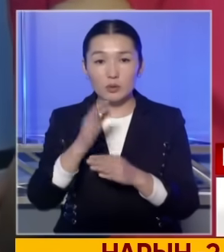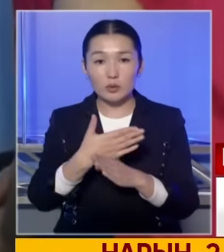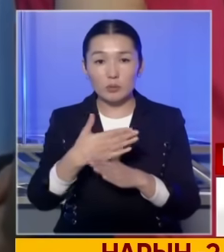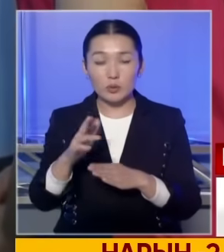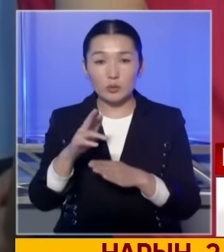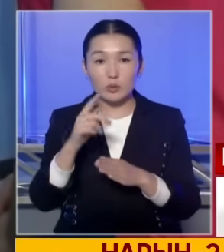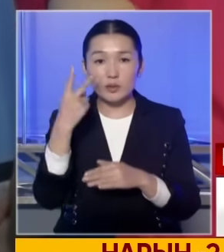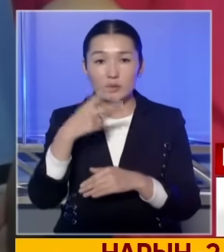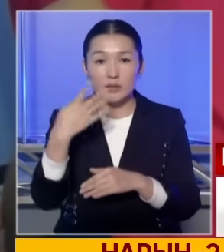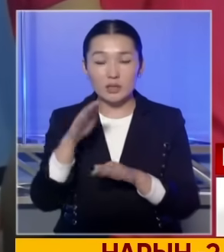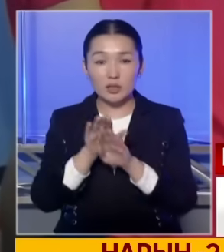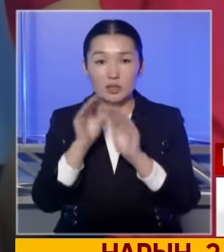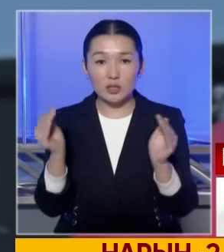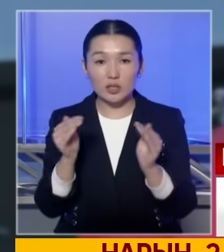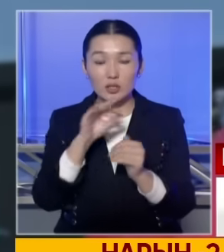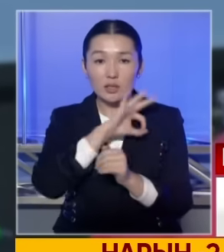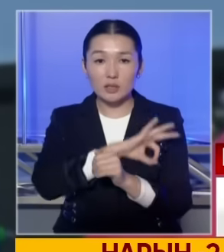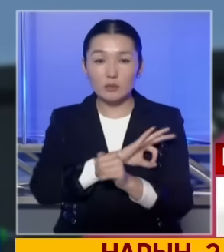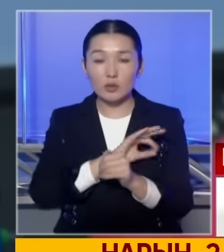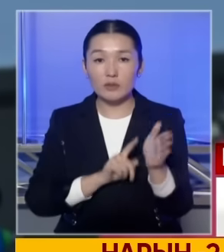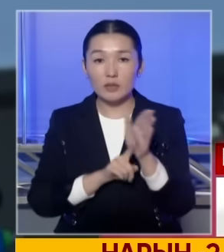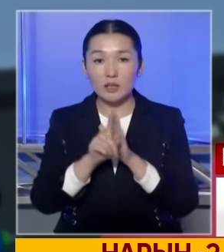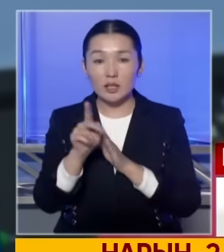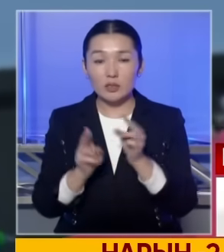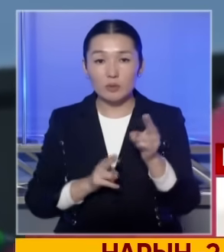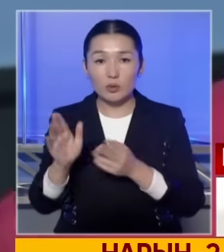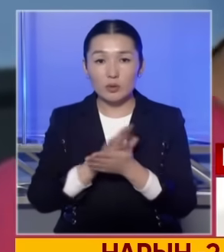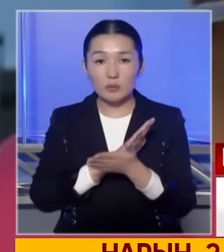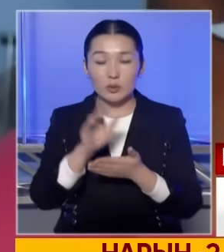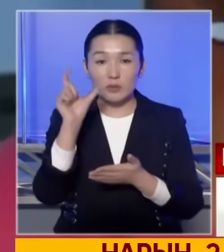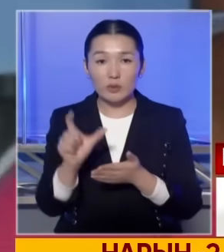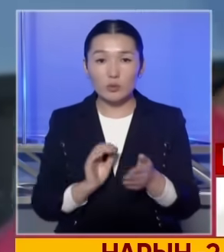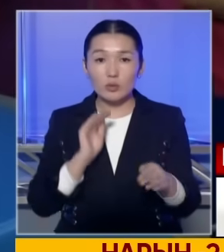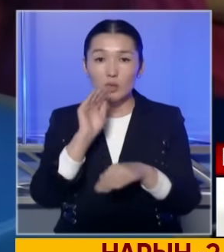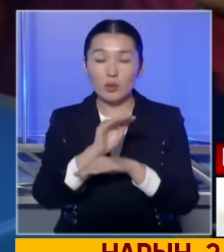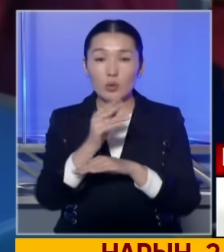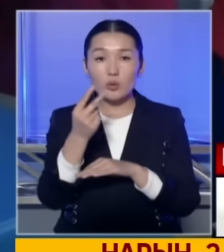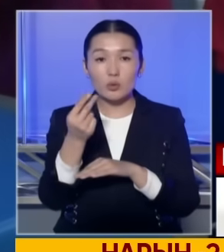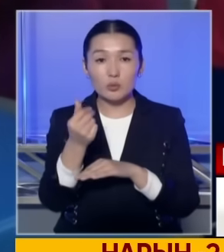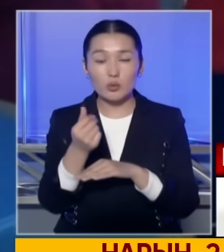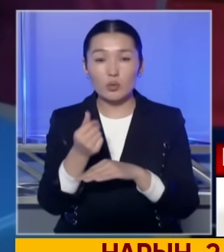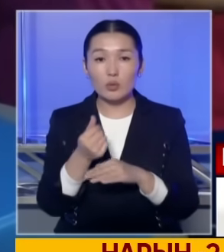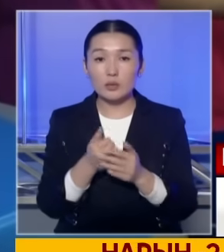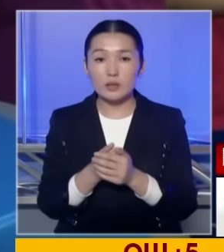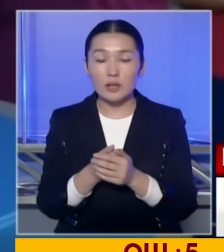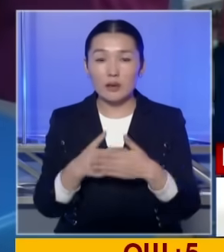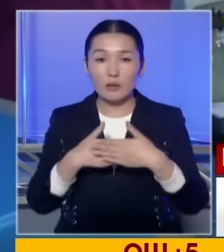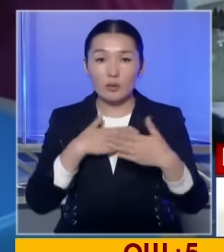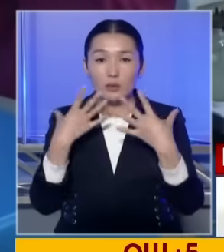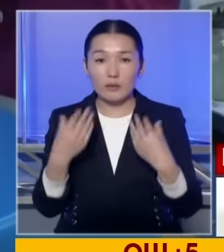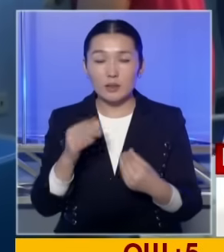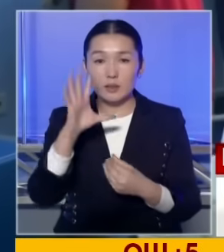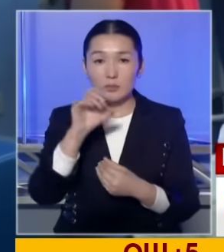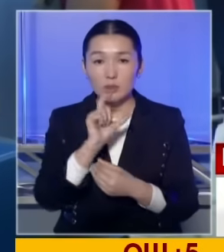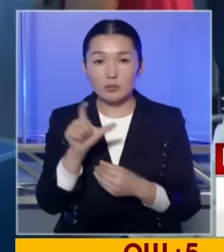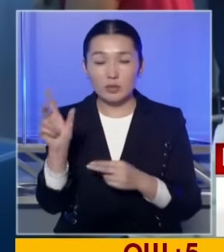дана жабдуу бир ай мурда колдонула баштаган. Операциялар акысыз, кайрылган жаран кошумча каражаттарга эле акча төлөйт. Ушул күнгө чейин 500 адам